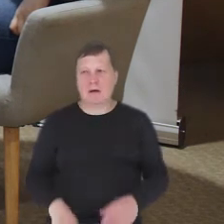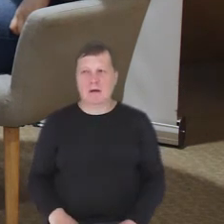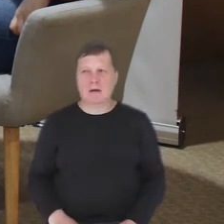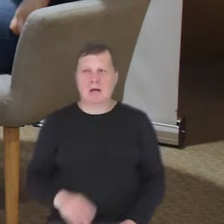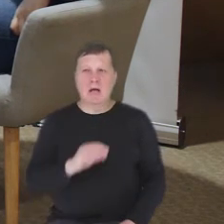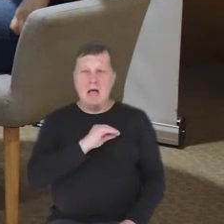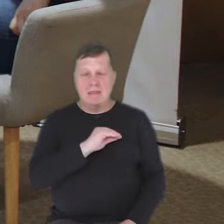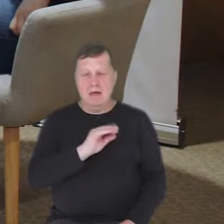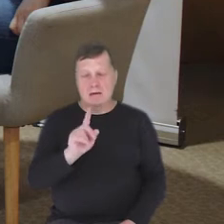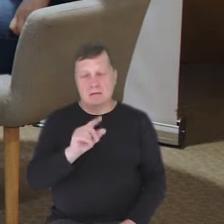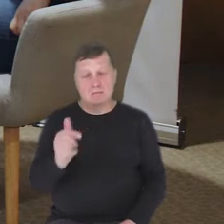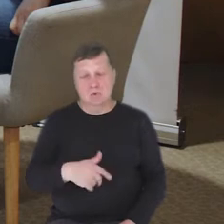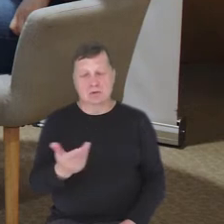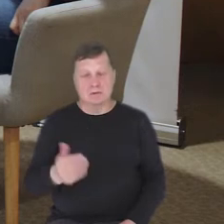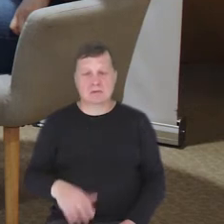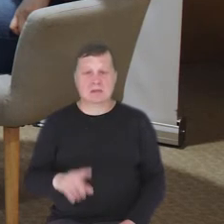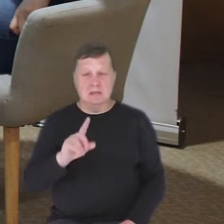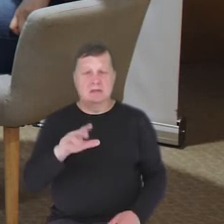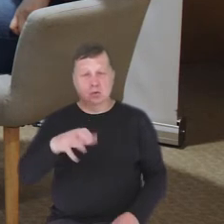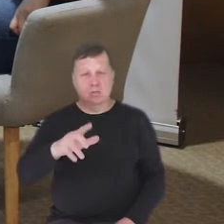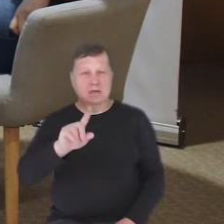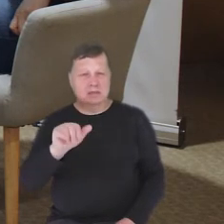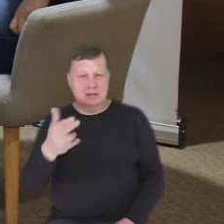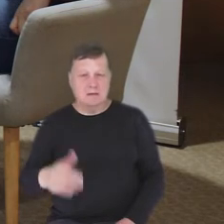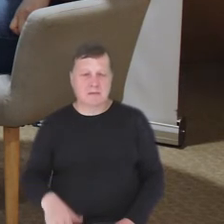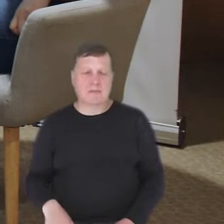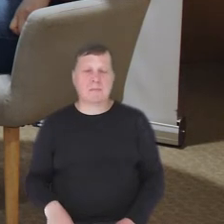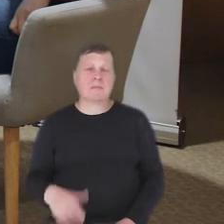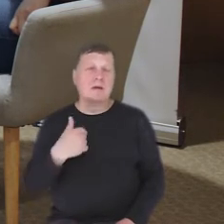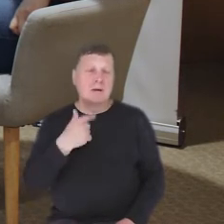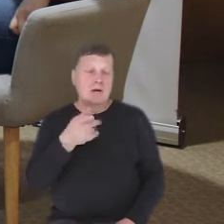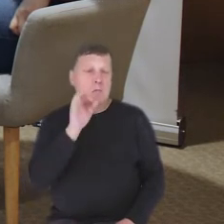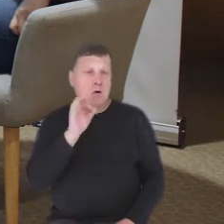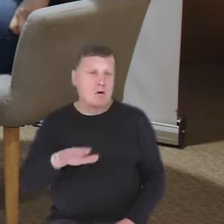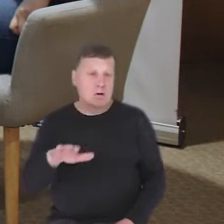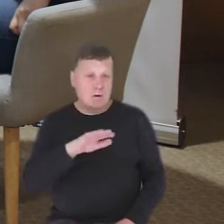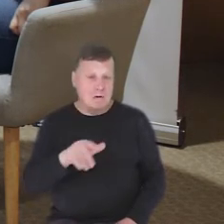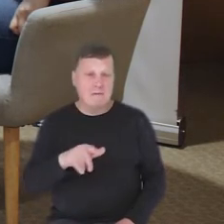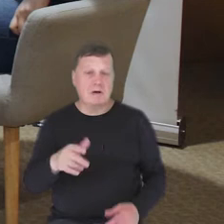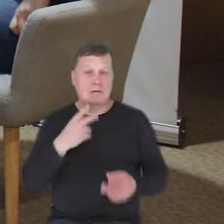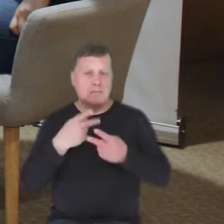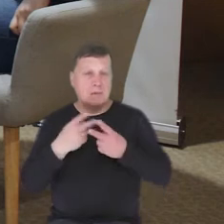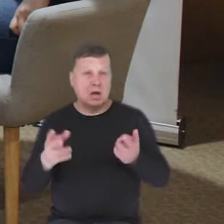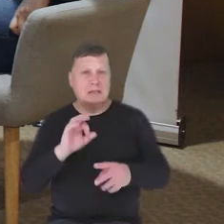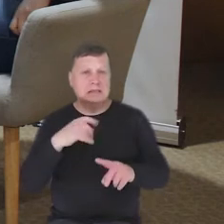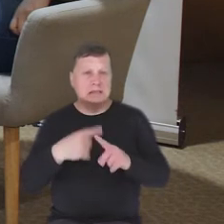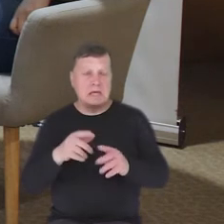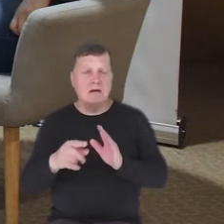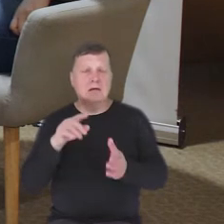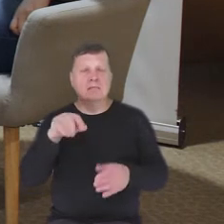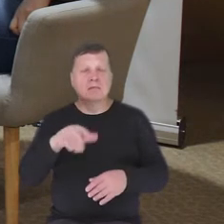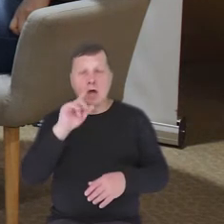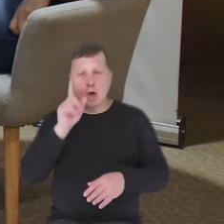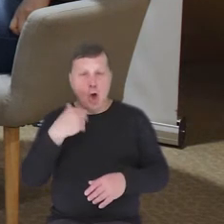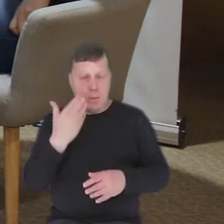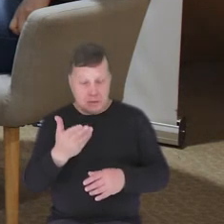jeżeli chodzi o ziny. No ja teraz cały czas będę myśleć w kontekście pornografii i tego, jak przedstawiany jest seks w komiksach i myślę, że